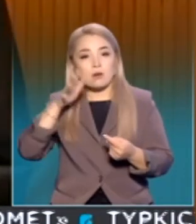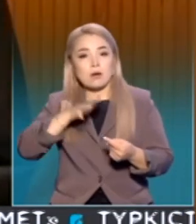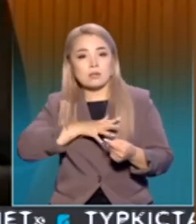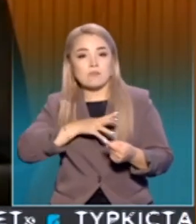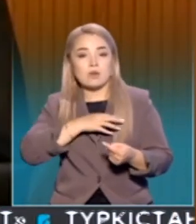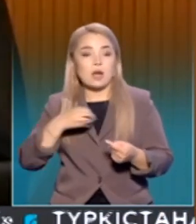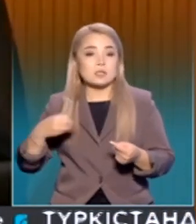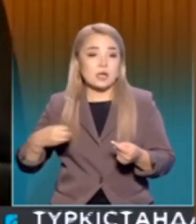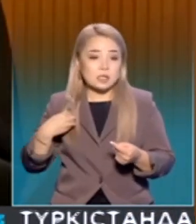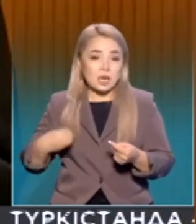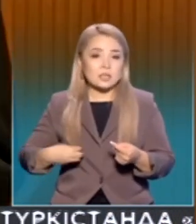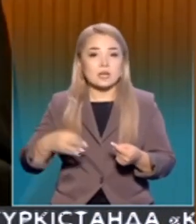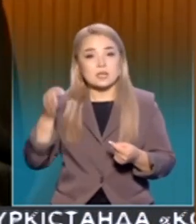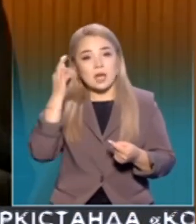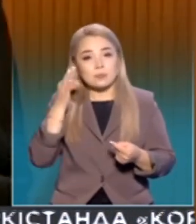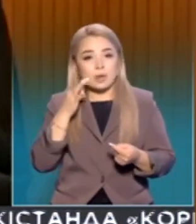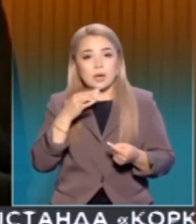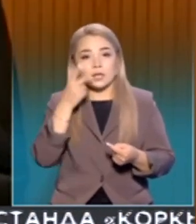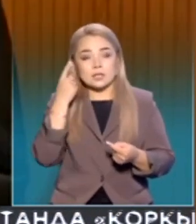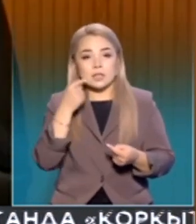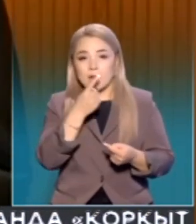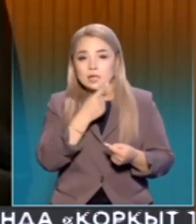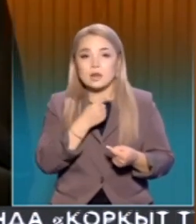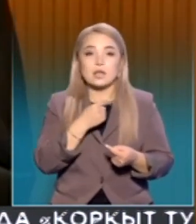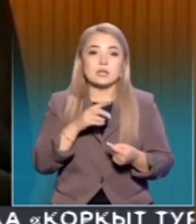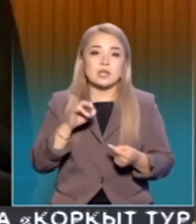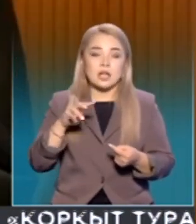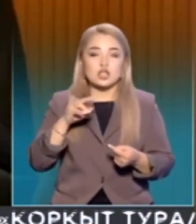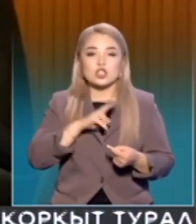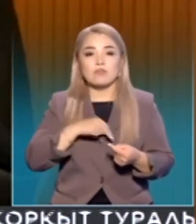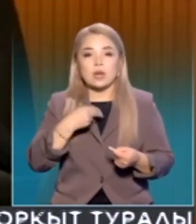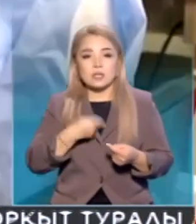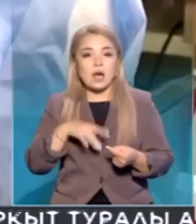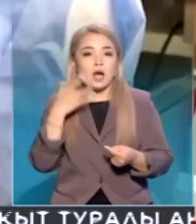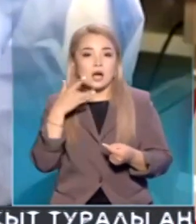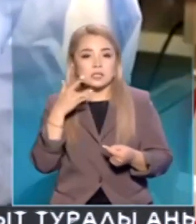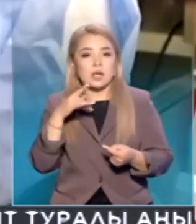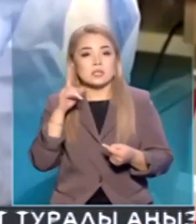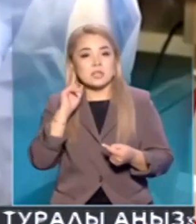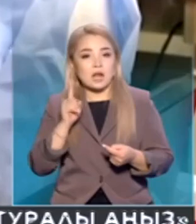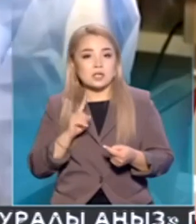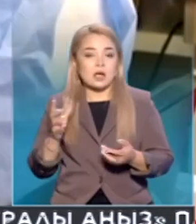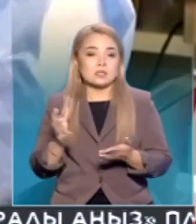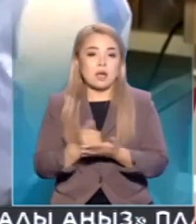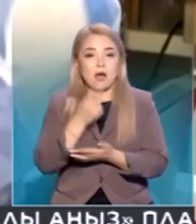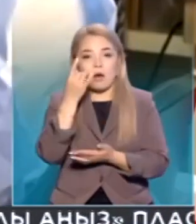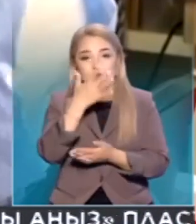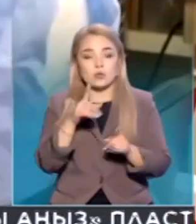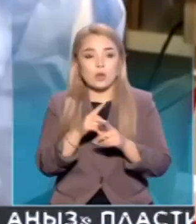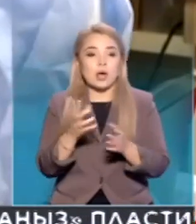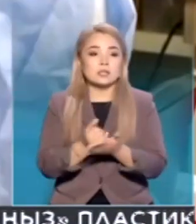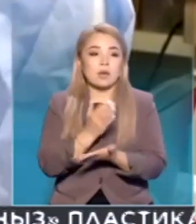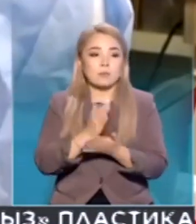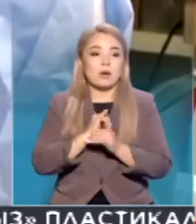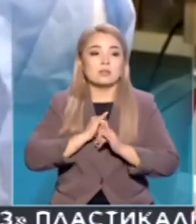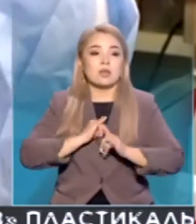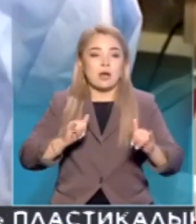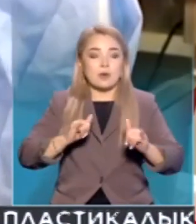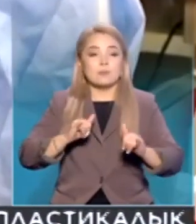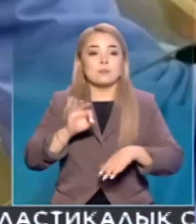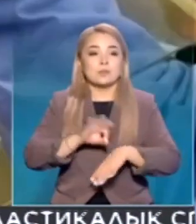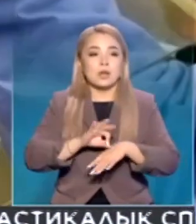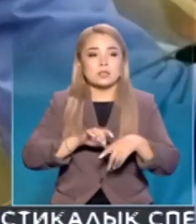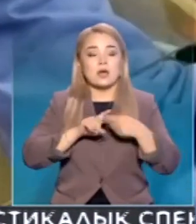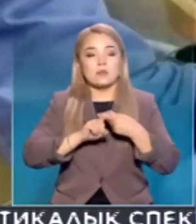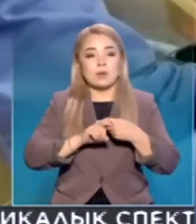Франция, Германия, Италия, Нидерланды, Швеция және ақш пен Израильде табылған. Африка құрлығынан тыс континенттерге тарай бастаған маймыл